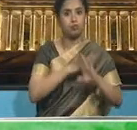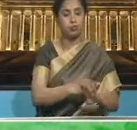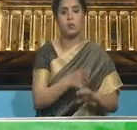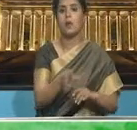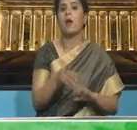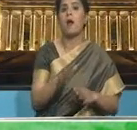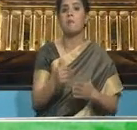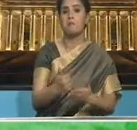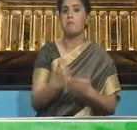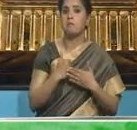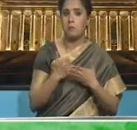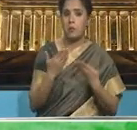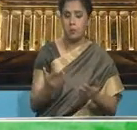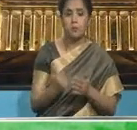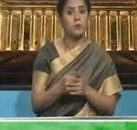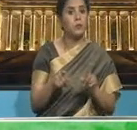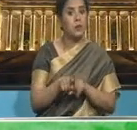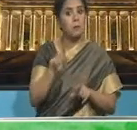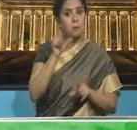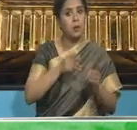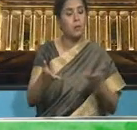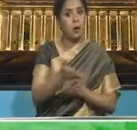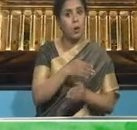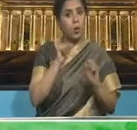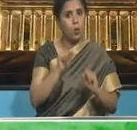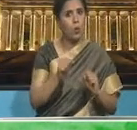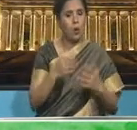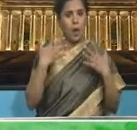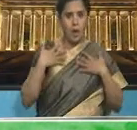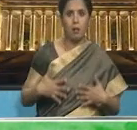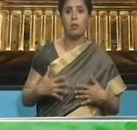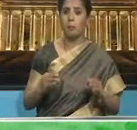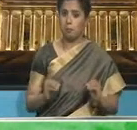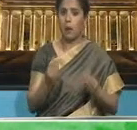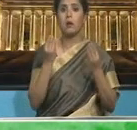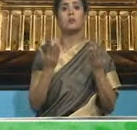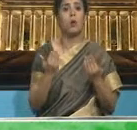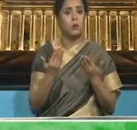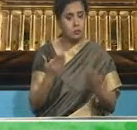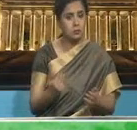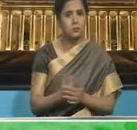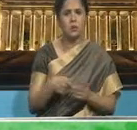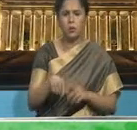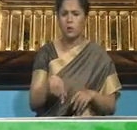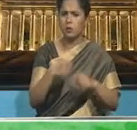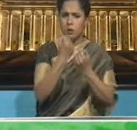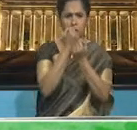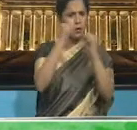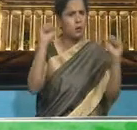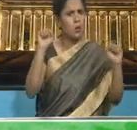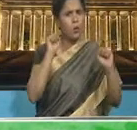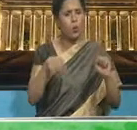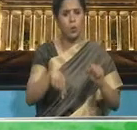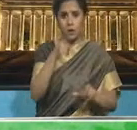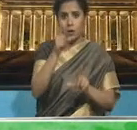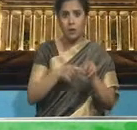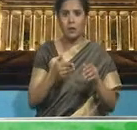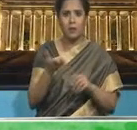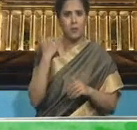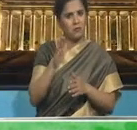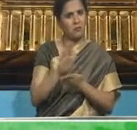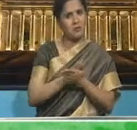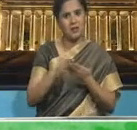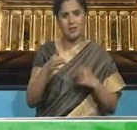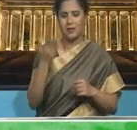सहायता होगी और लोगों के स्वास्थ्य में भी सुधार होगा। गणतंत्र का 1 अरब वर्ष बीत चुका